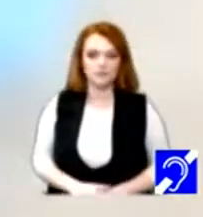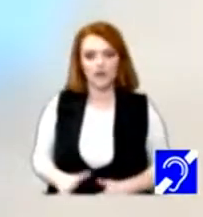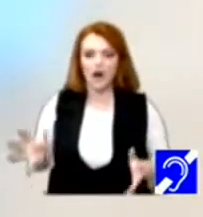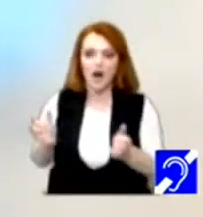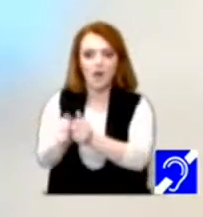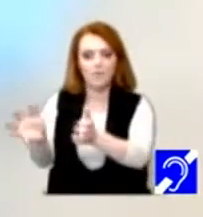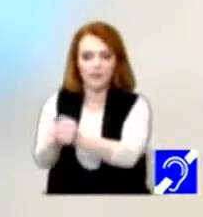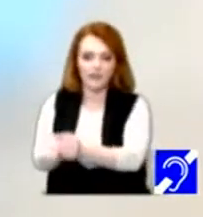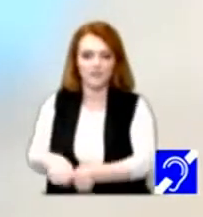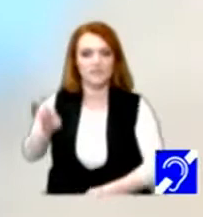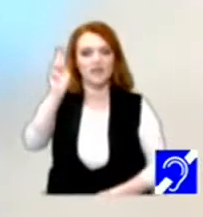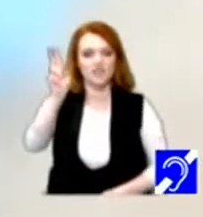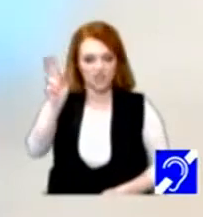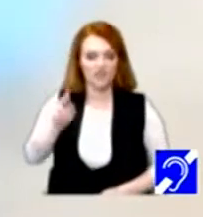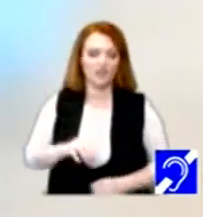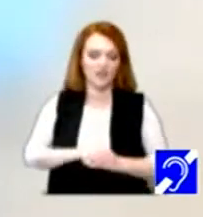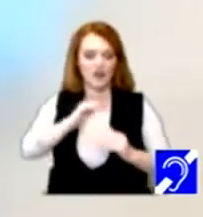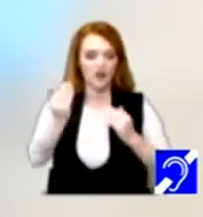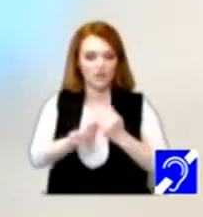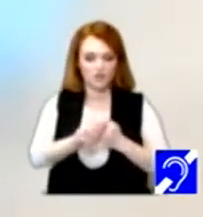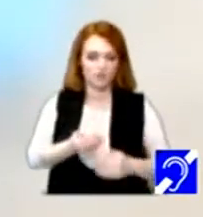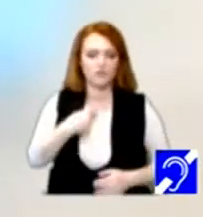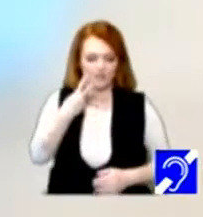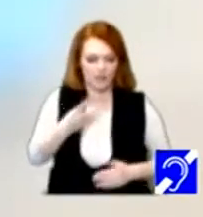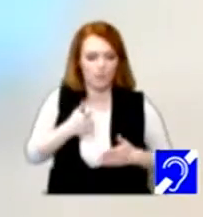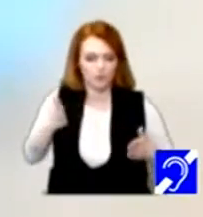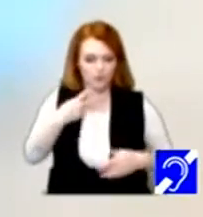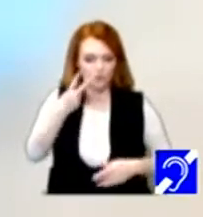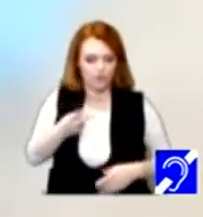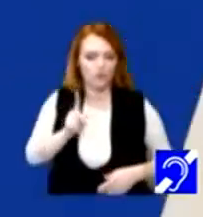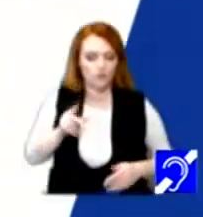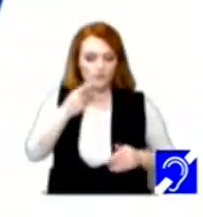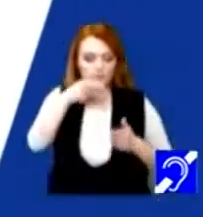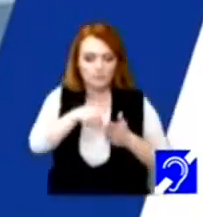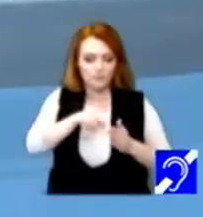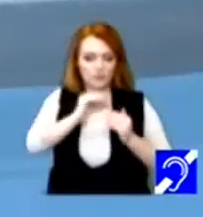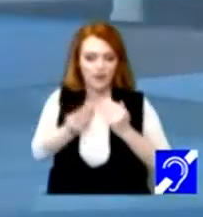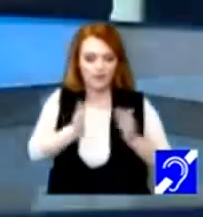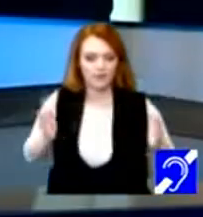așteptau daruri din partea celor apropiați. Detalii imediat în telejurnalul.